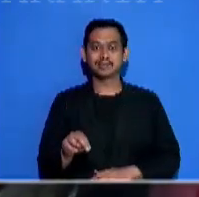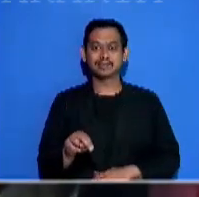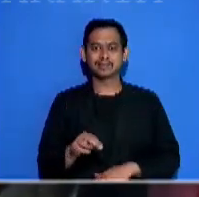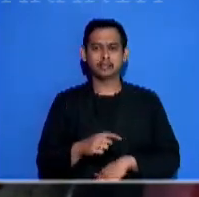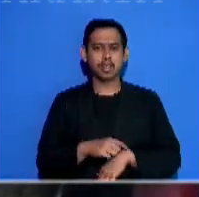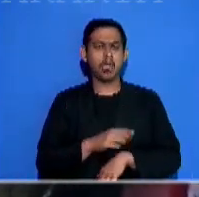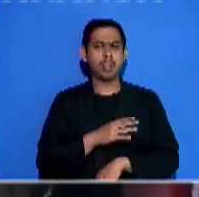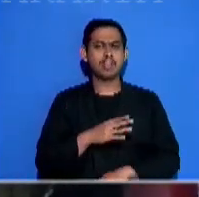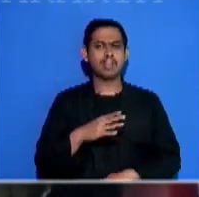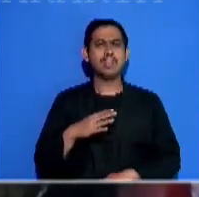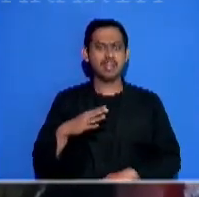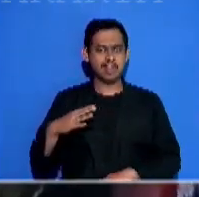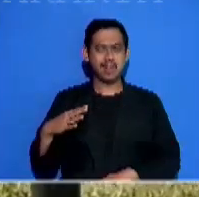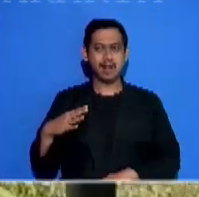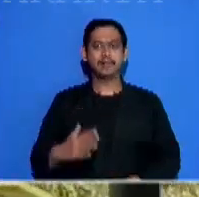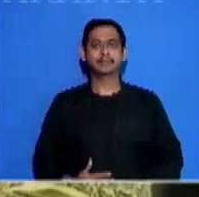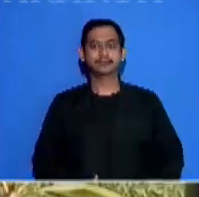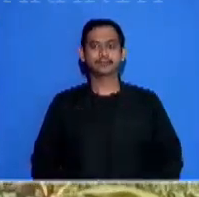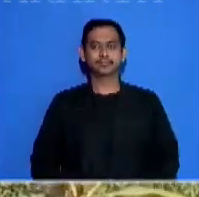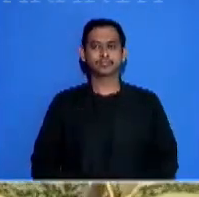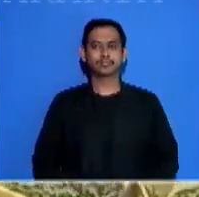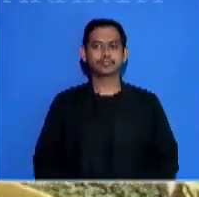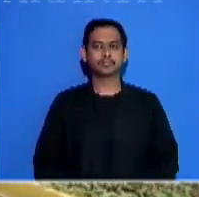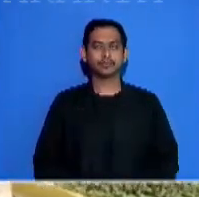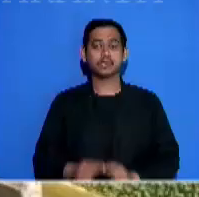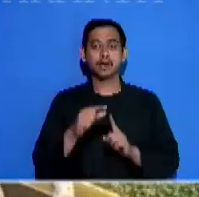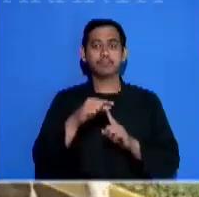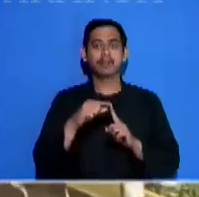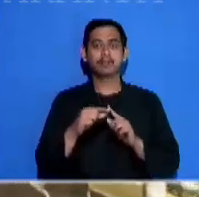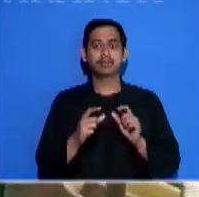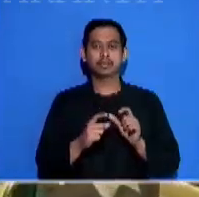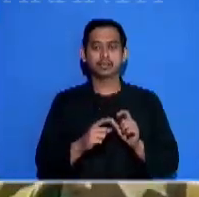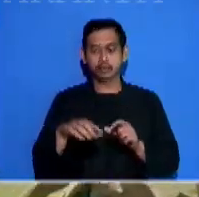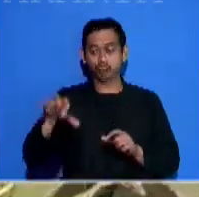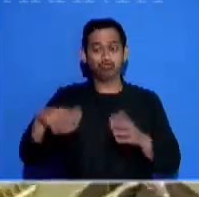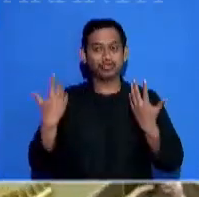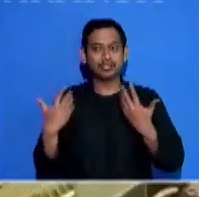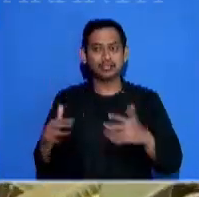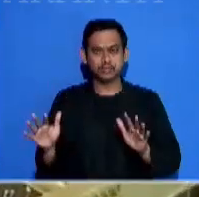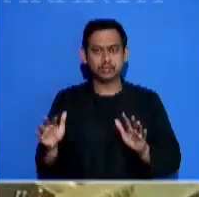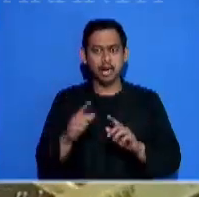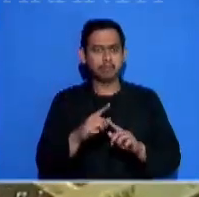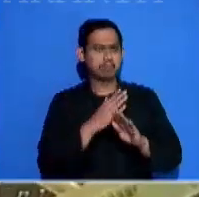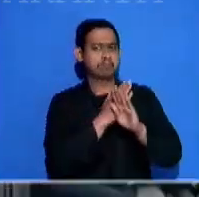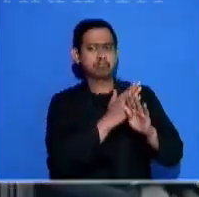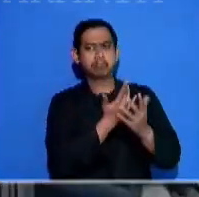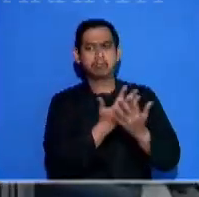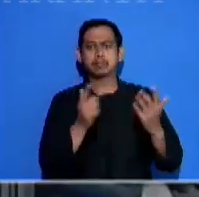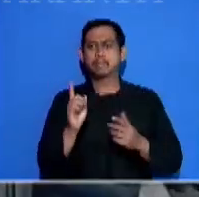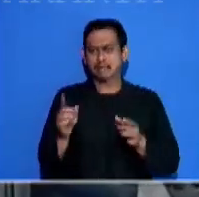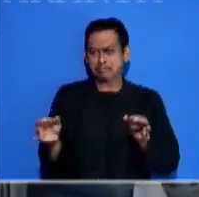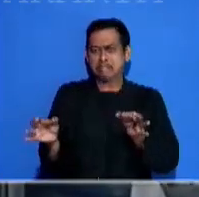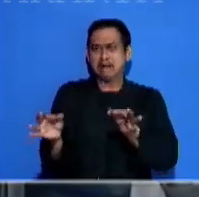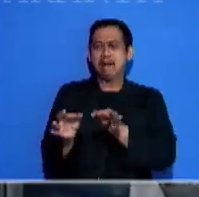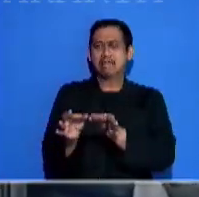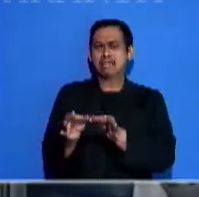lama bahkan pembangunan TPS s3r Karang Miri kota Yogyakarta mendapat penolakan warga karena lokasinya berbatasan langsung dengan